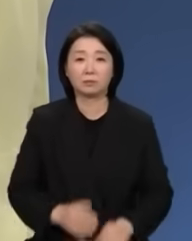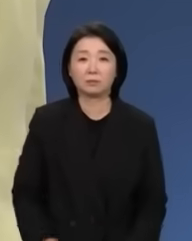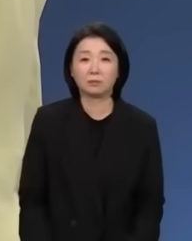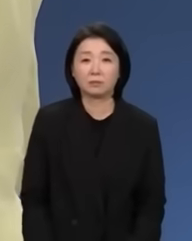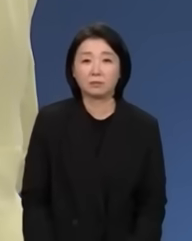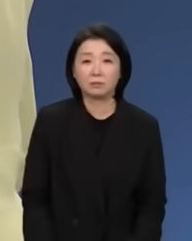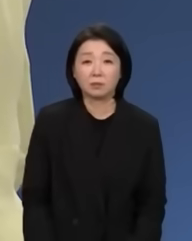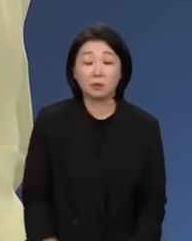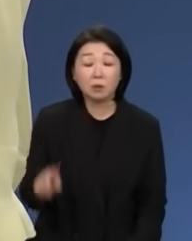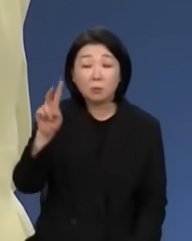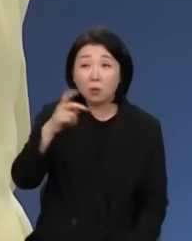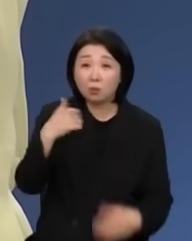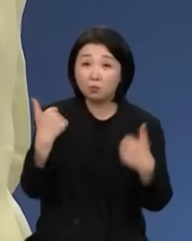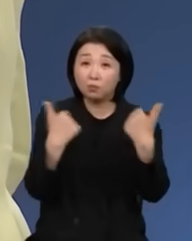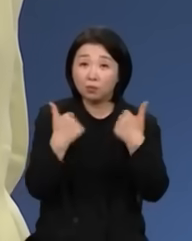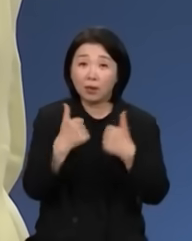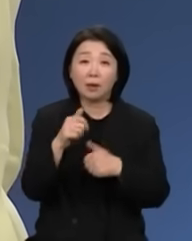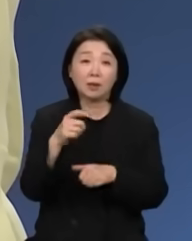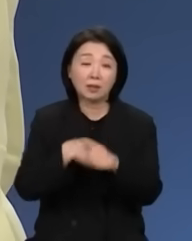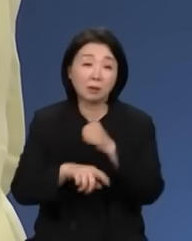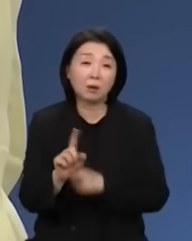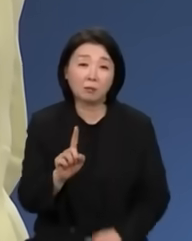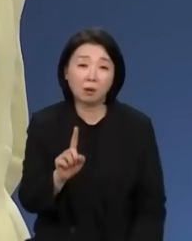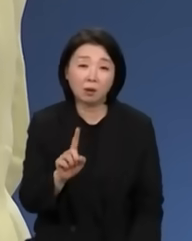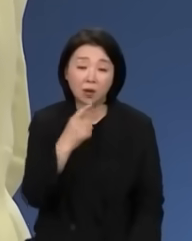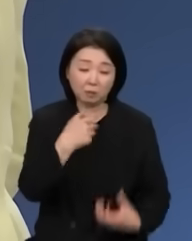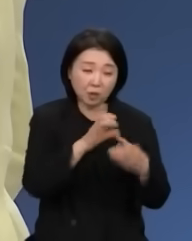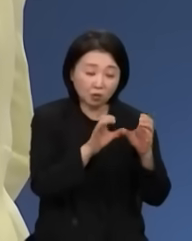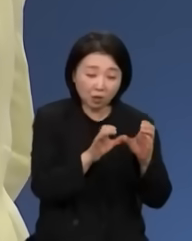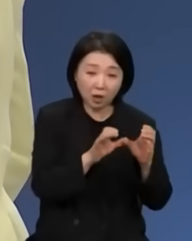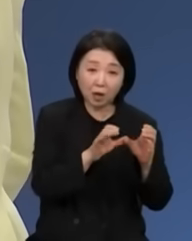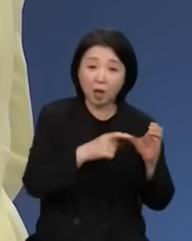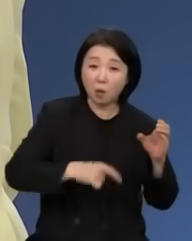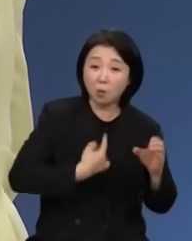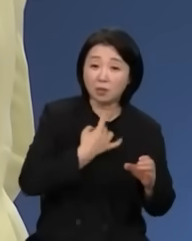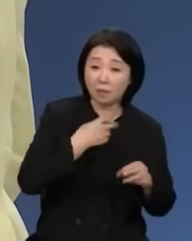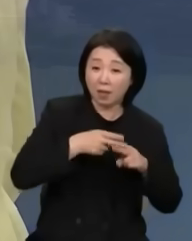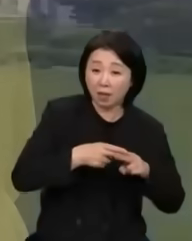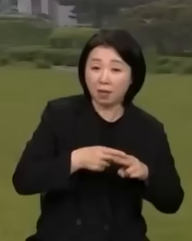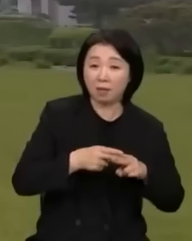그럼 모레 국회는 뭐 어떻게 되는 건가요? 민주당이 단독으로 여는 건가요?